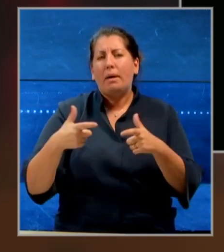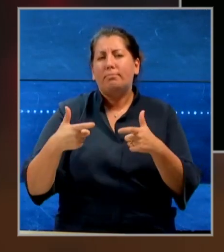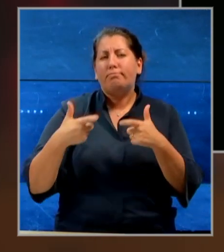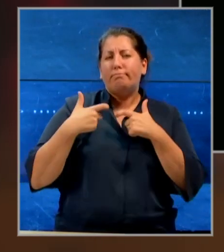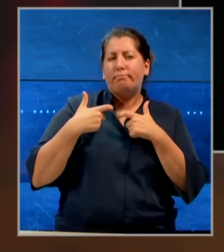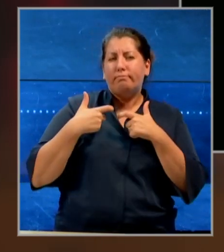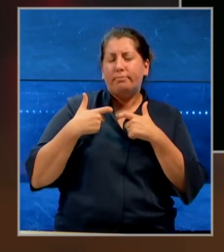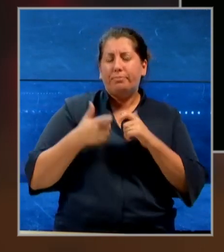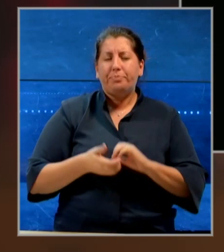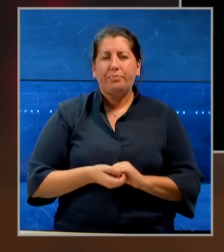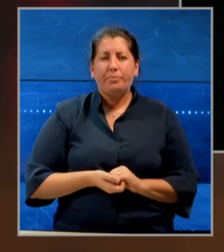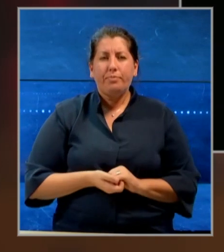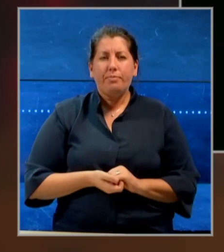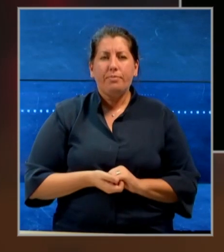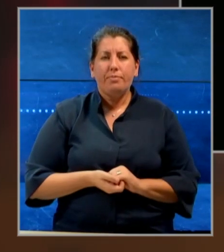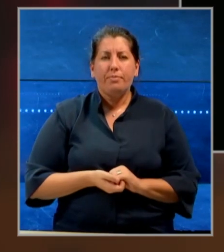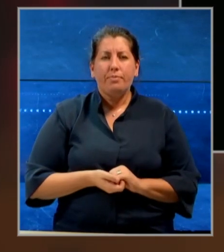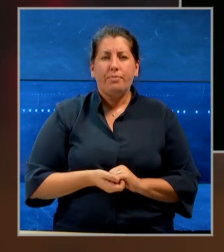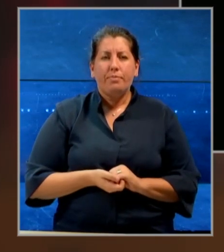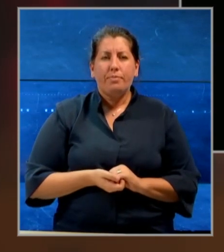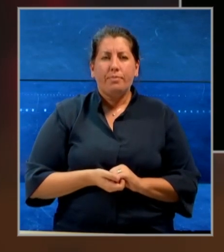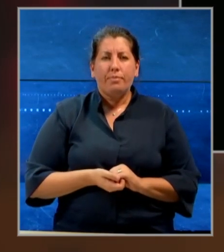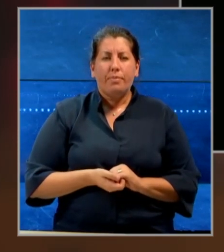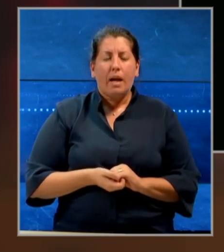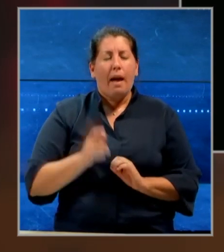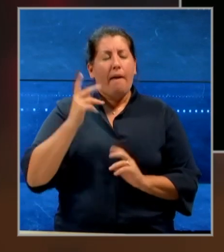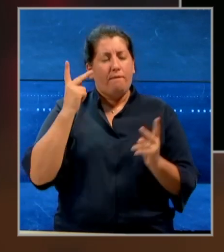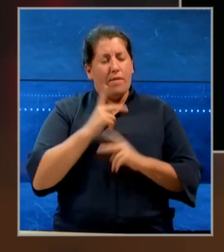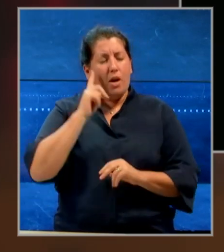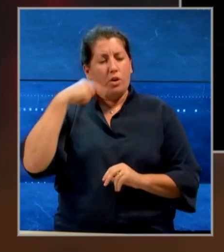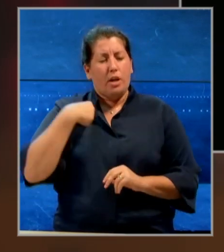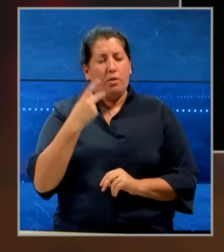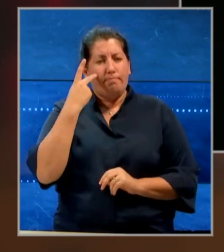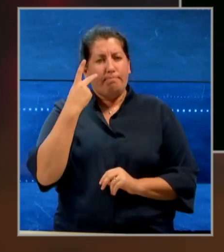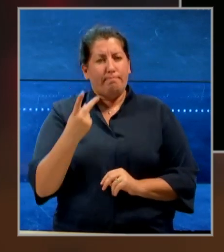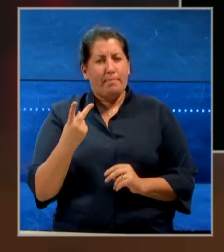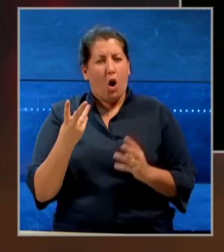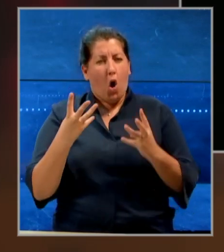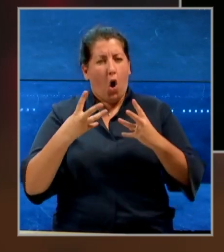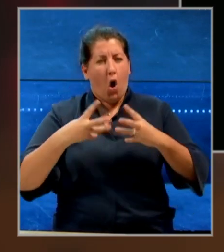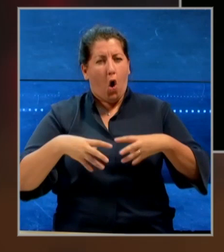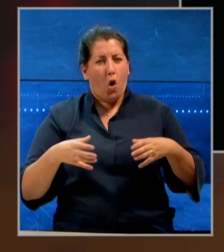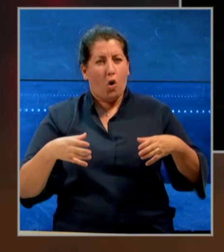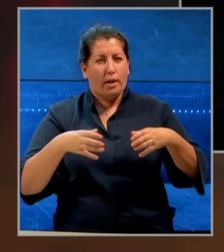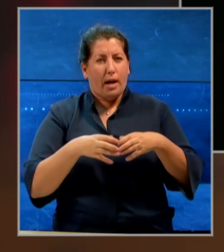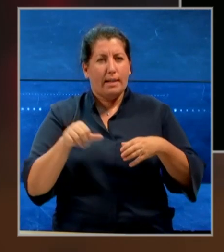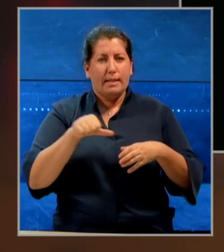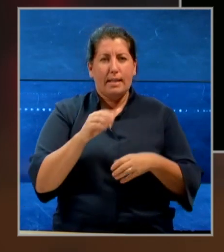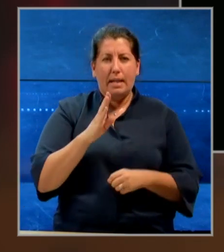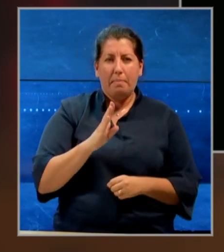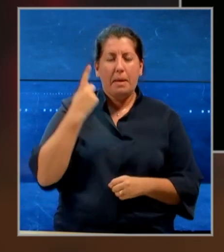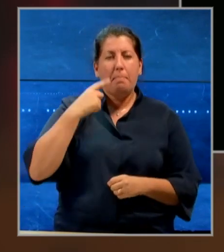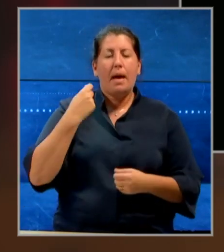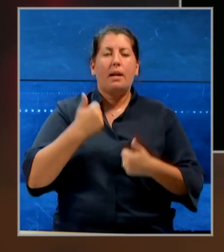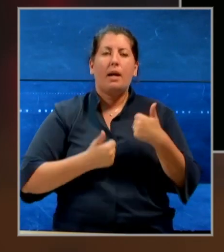sinceramente, però se guardo l'organico, secondo me hanno un organico di valore, un organico da Serie B per poter fare un campionato